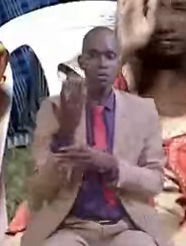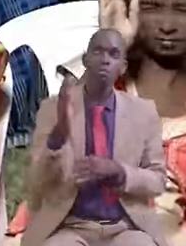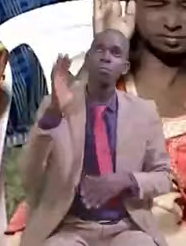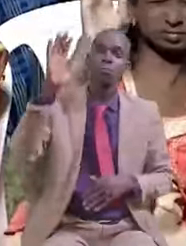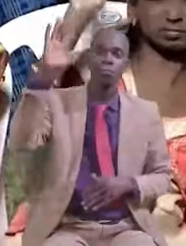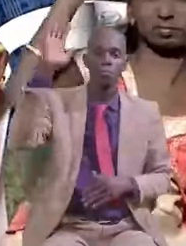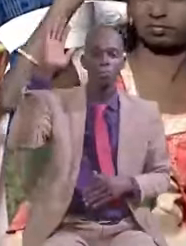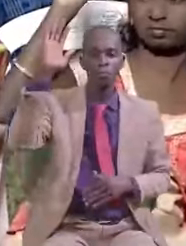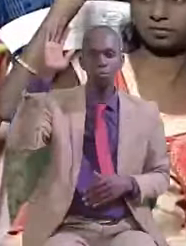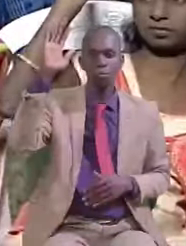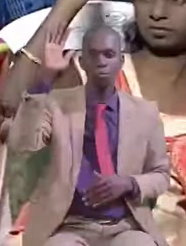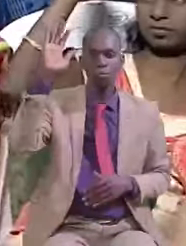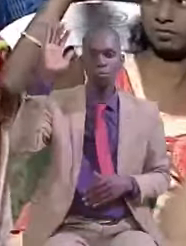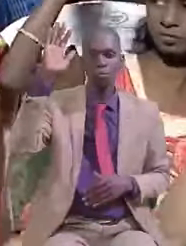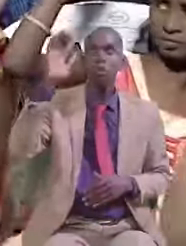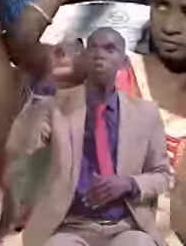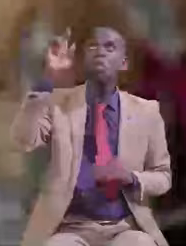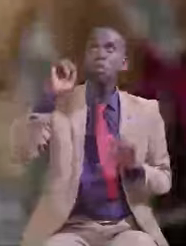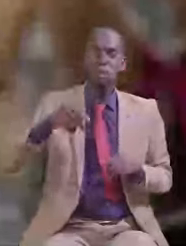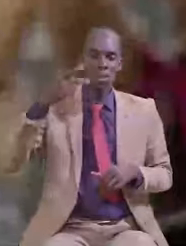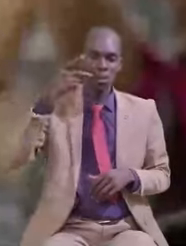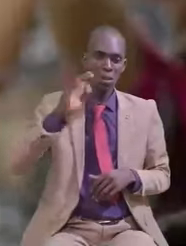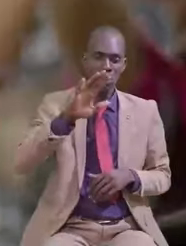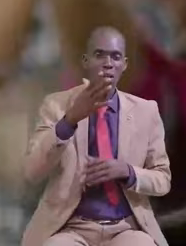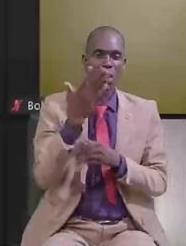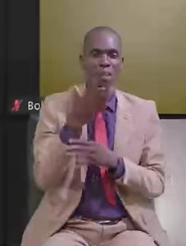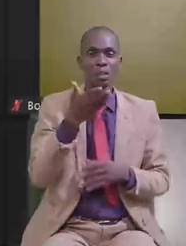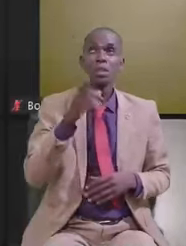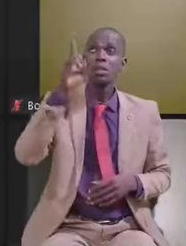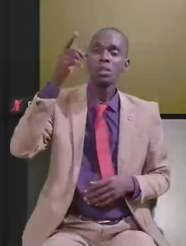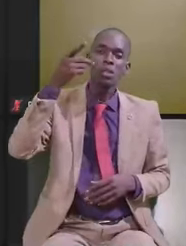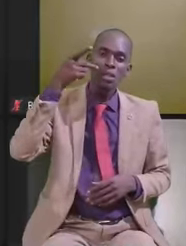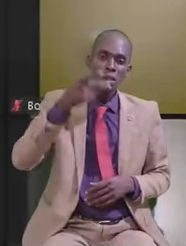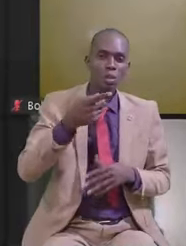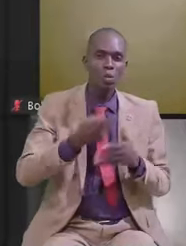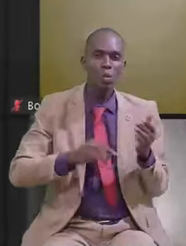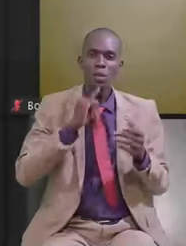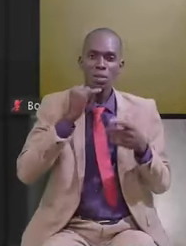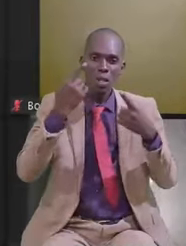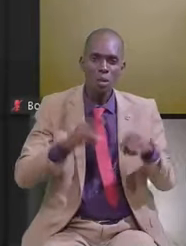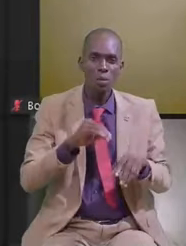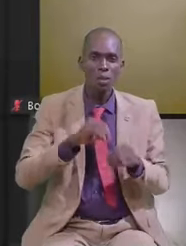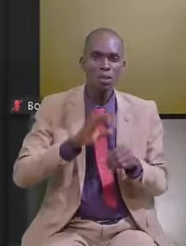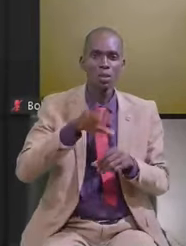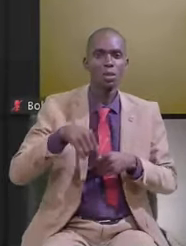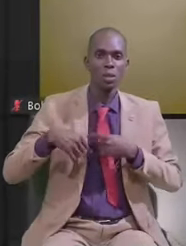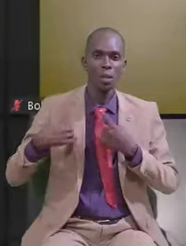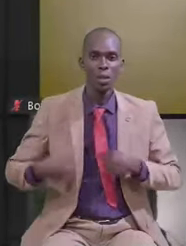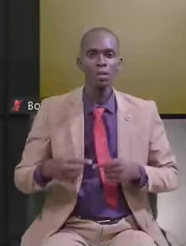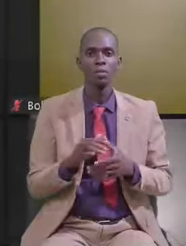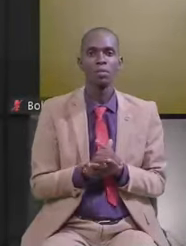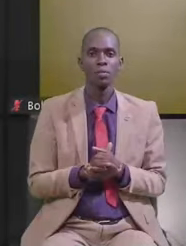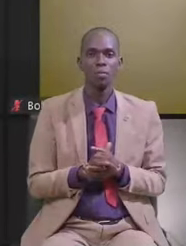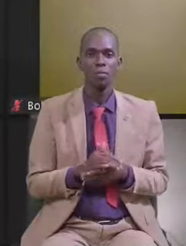Il peut voir ta main là-bas. Il voit ce qui se passe dans ton cœur. Et comme